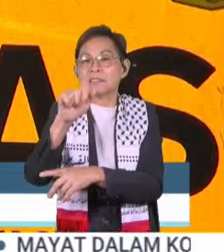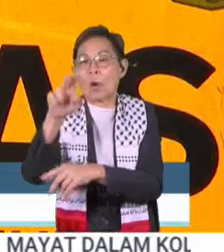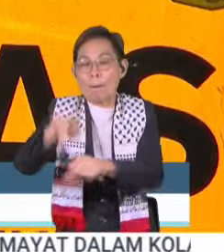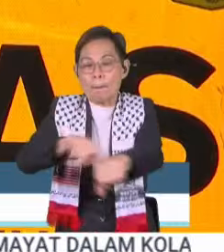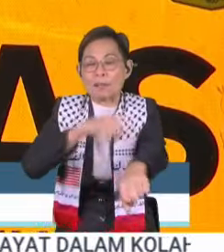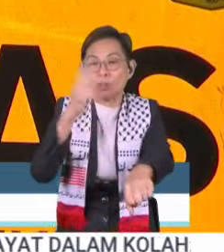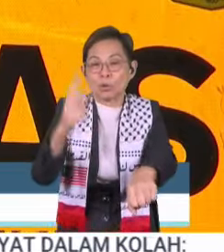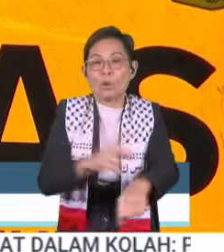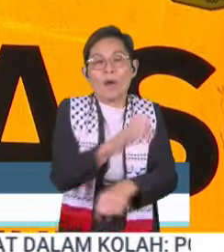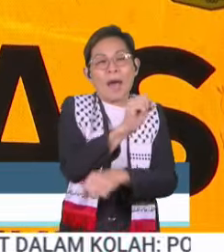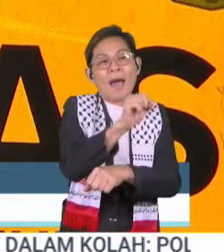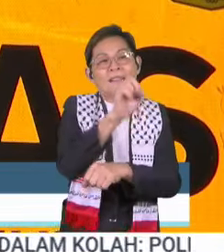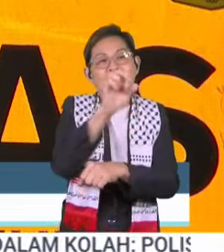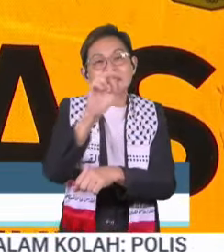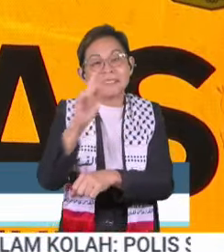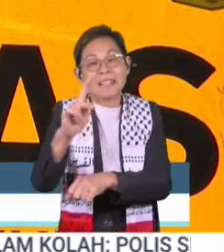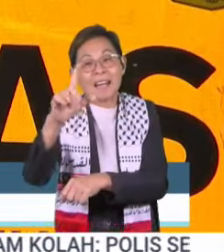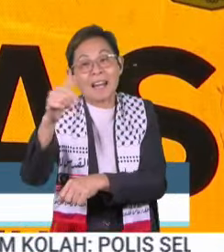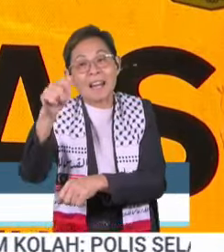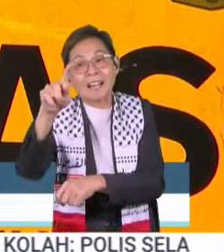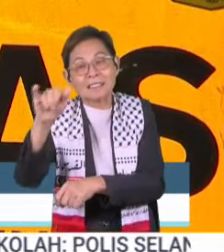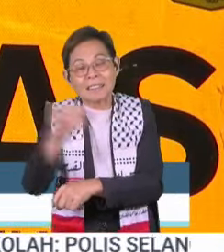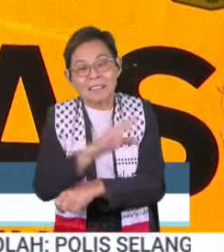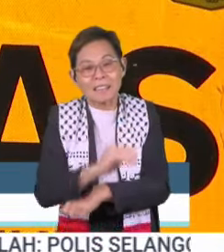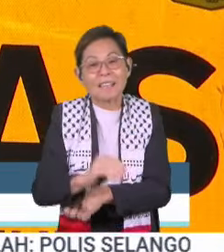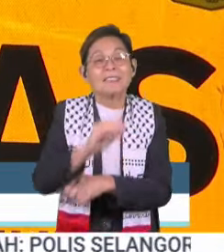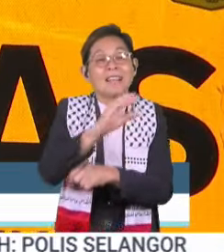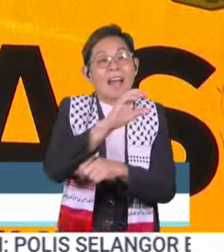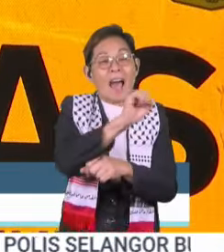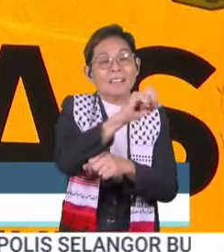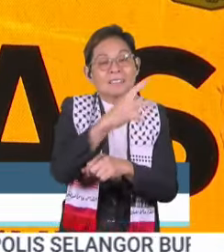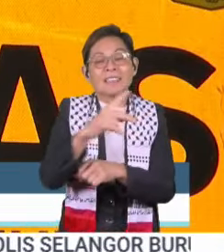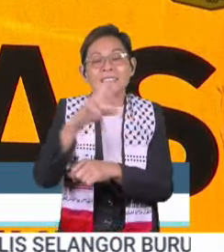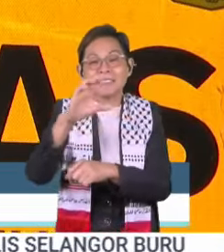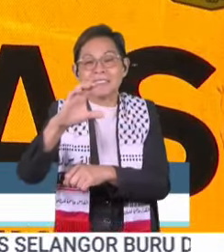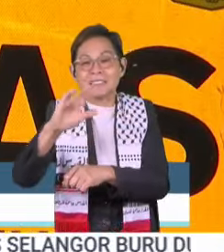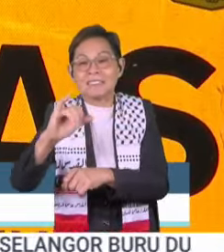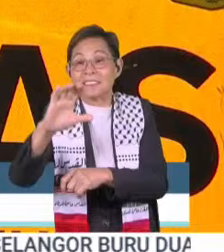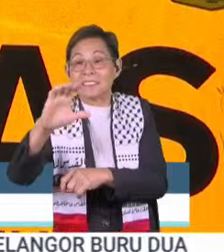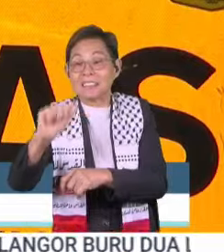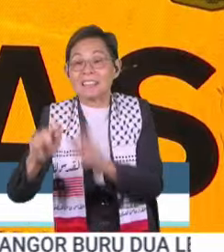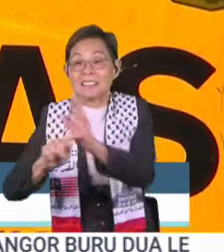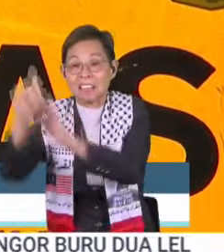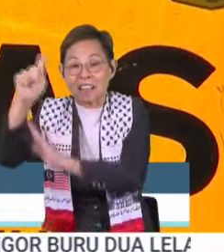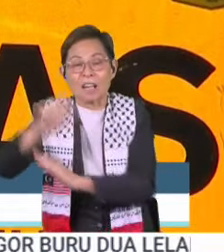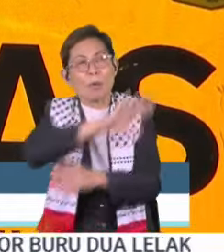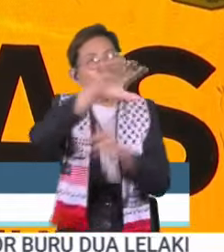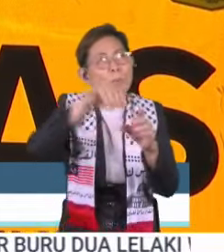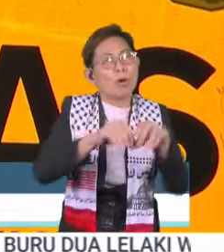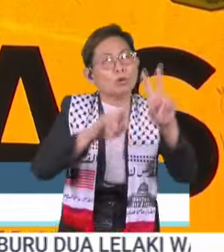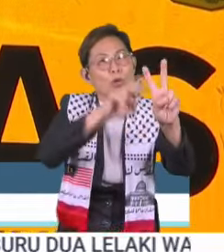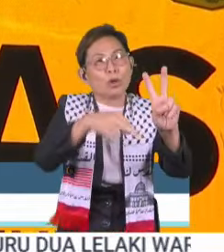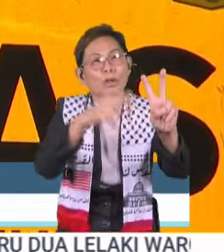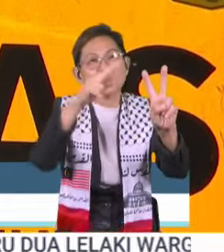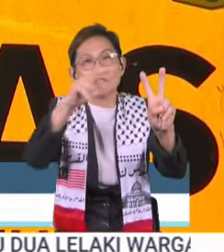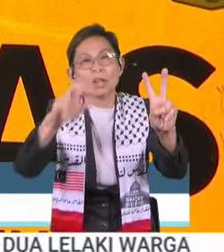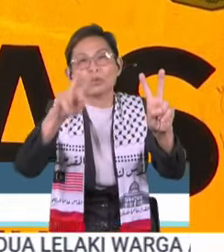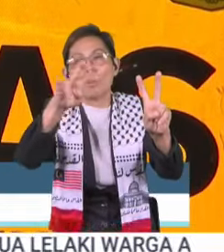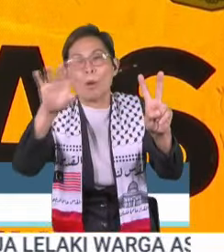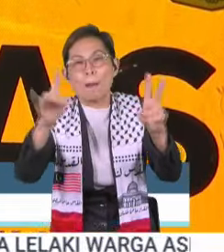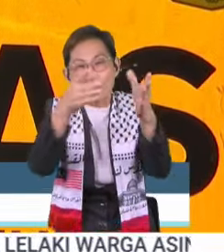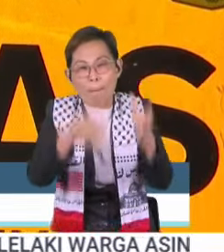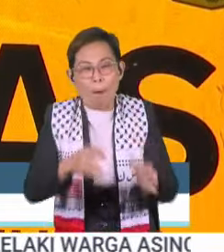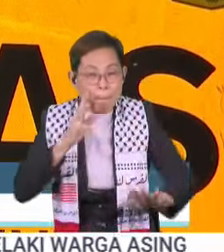SMKA Lati, SK Lati dan SK Cicah Tinggi yang sebelum ini menempatkan keseluruhan 2,328 penduduk